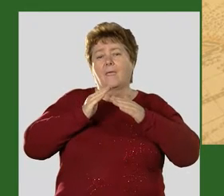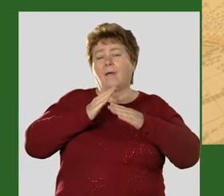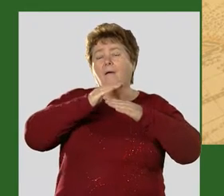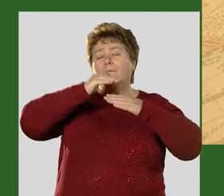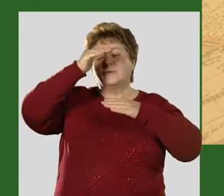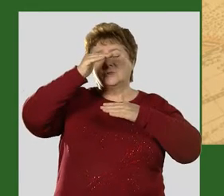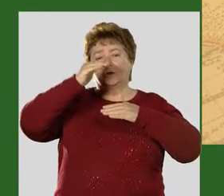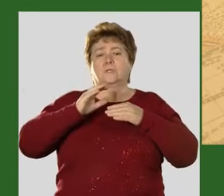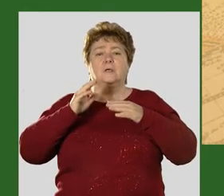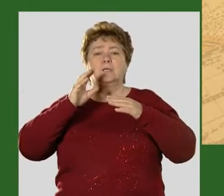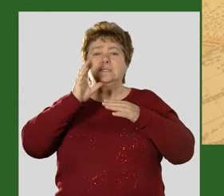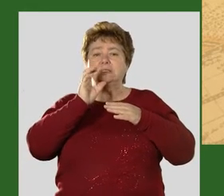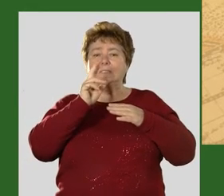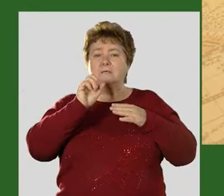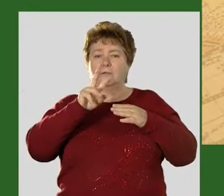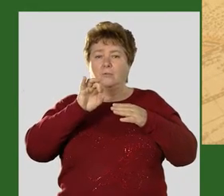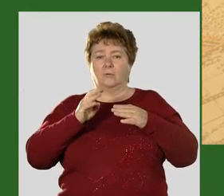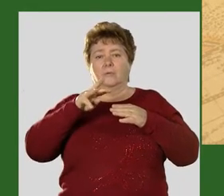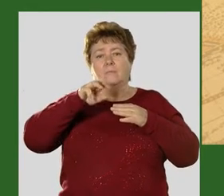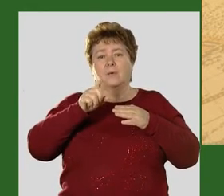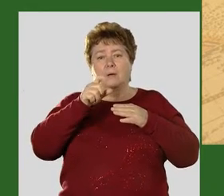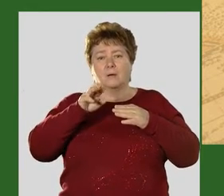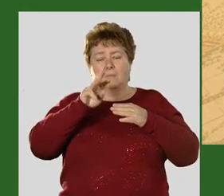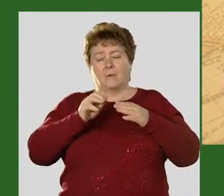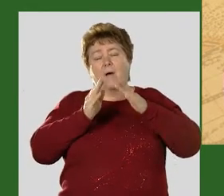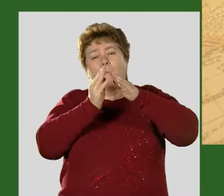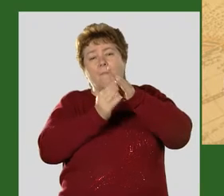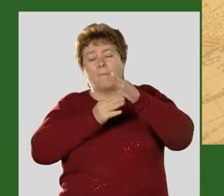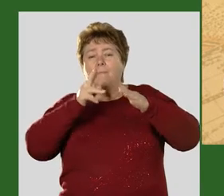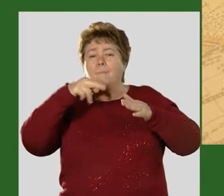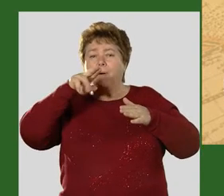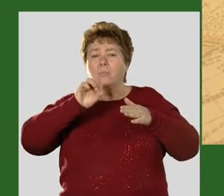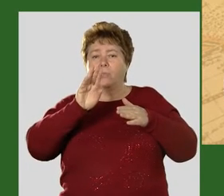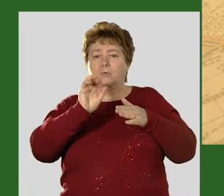Вершина, склон, магма, подошва.